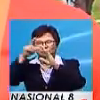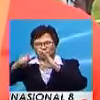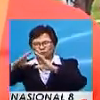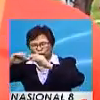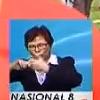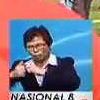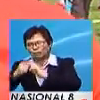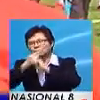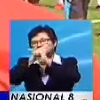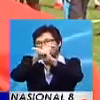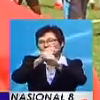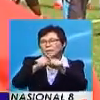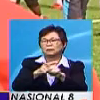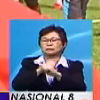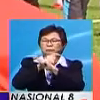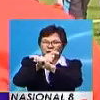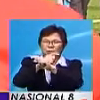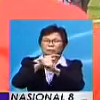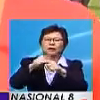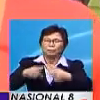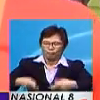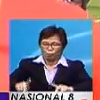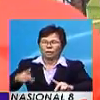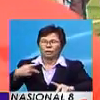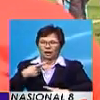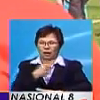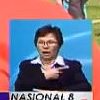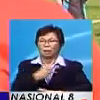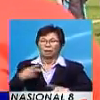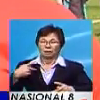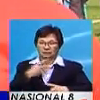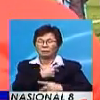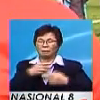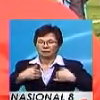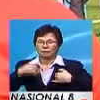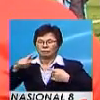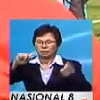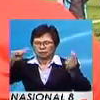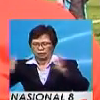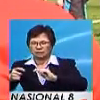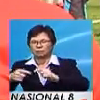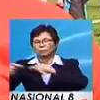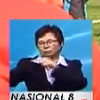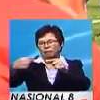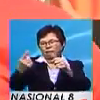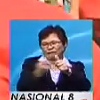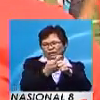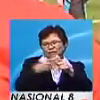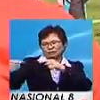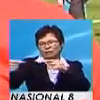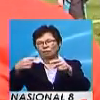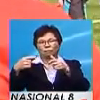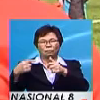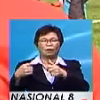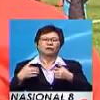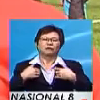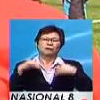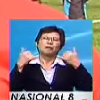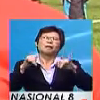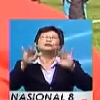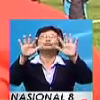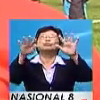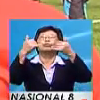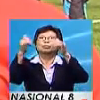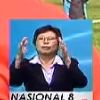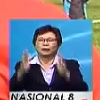pertahanan dan peluang yang kita ada itulah kita harus convert lah untuk jadikan gol so dengan perlawanan pertama pun sebab kita punas 10 ni kan leas Kilangan